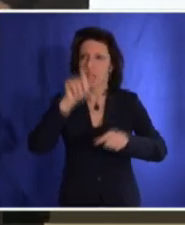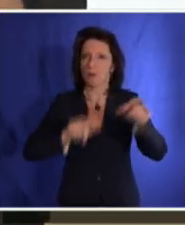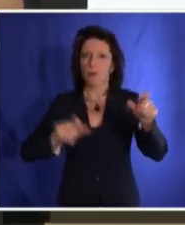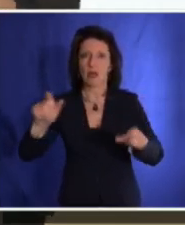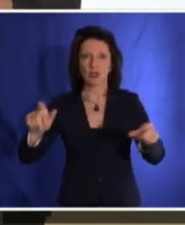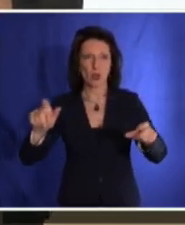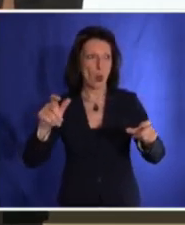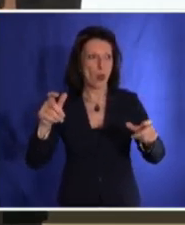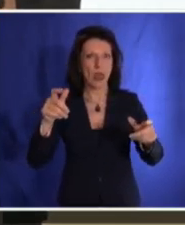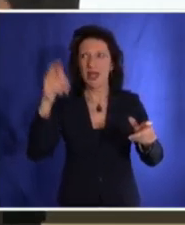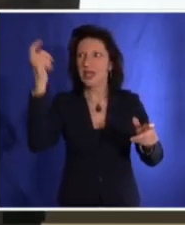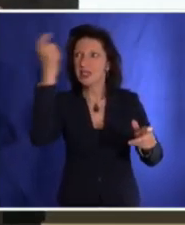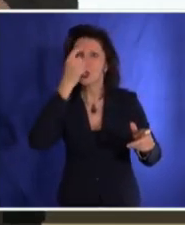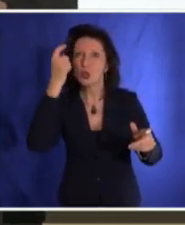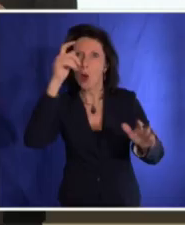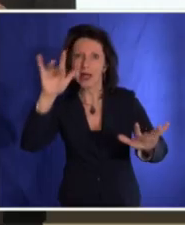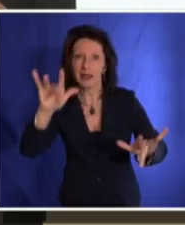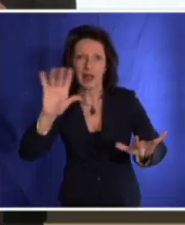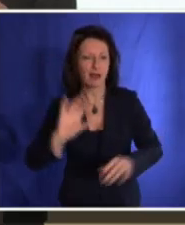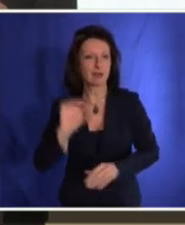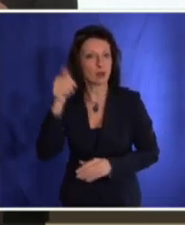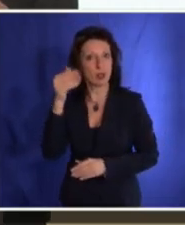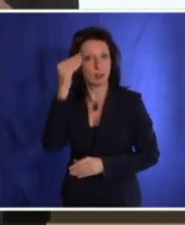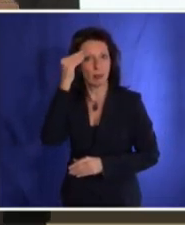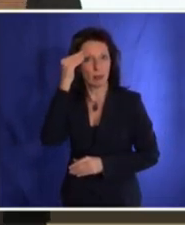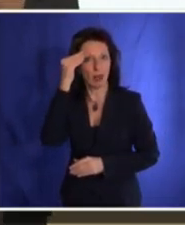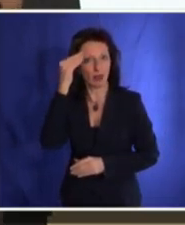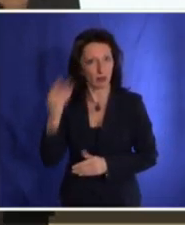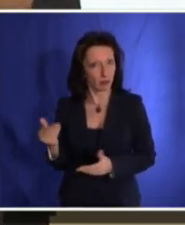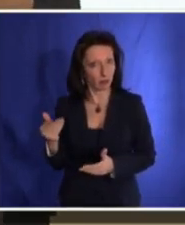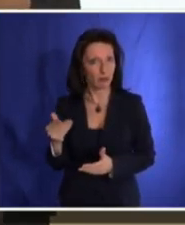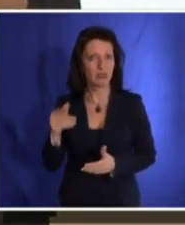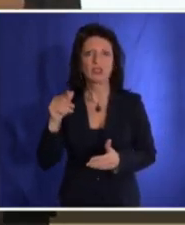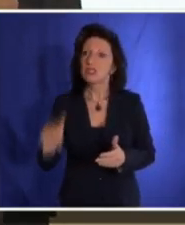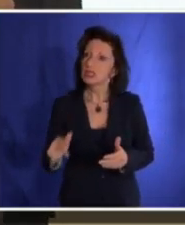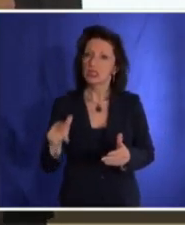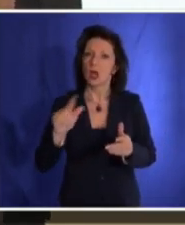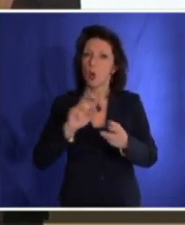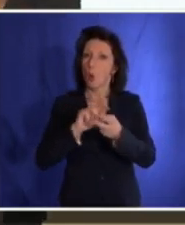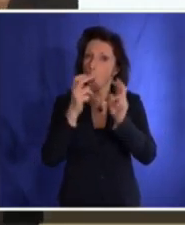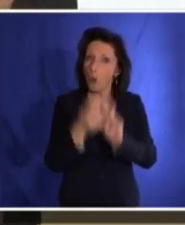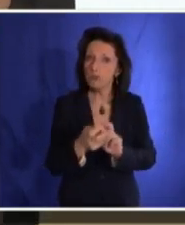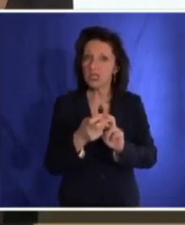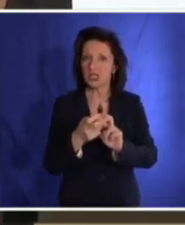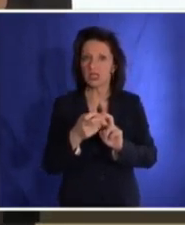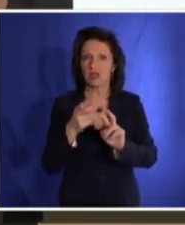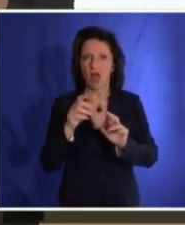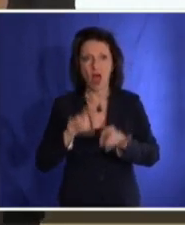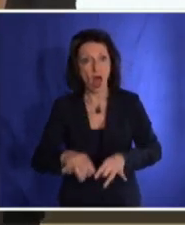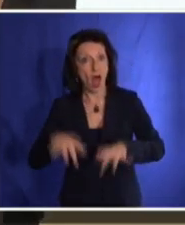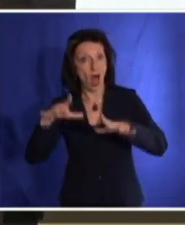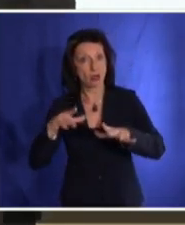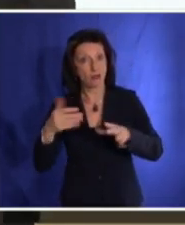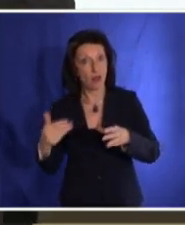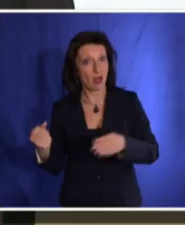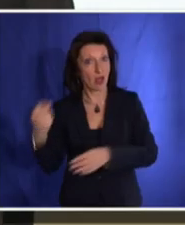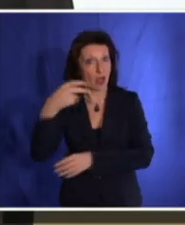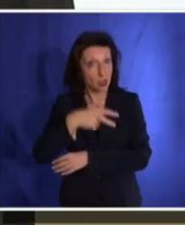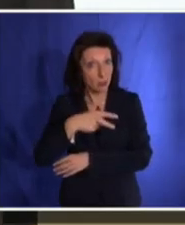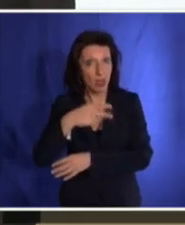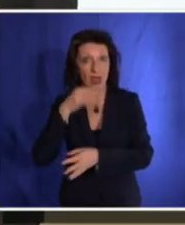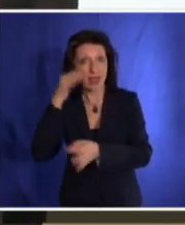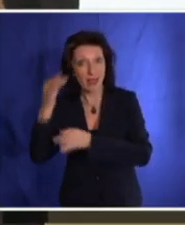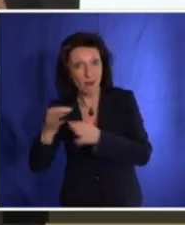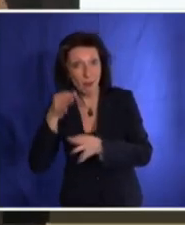erste wahr. Sie sind in der Leistungserbringung Umsetzer, Ausfallshafter und Innovationslabor. Lassen wir